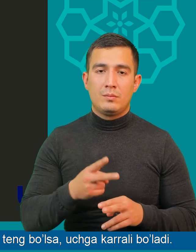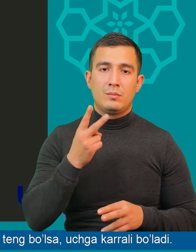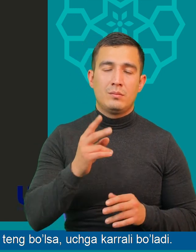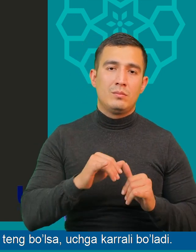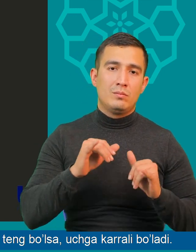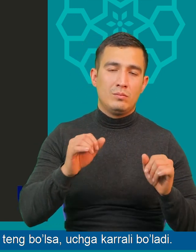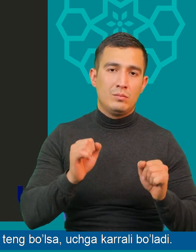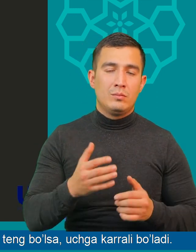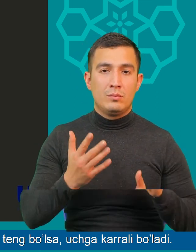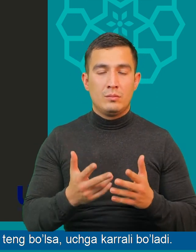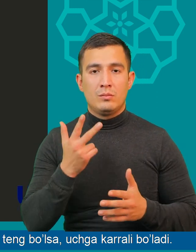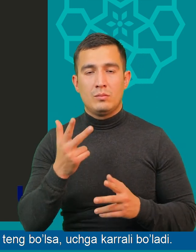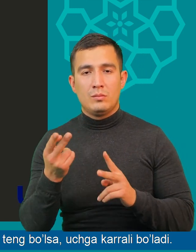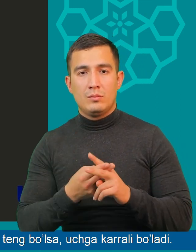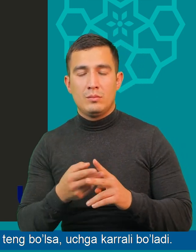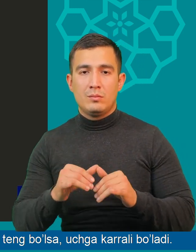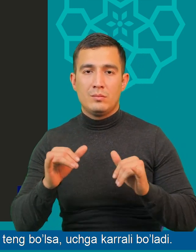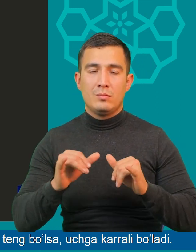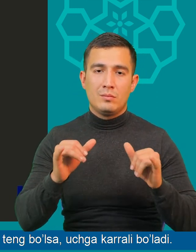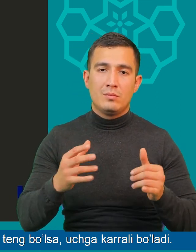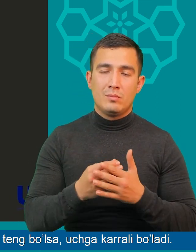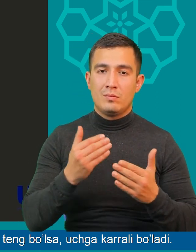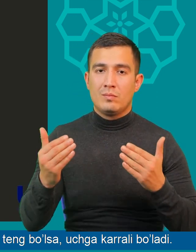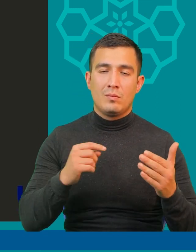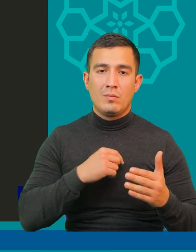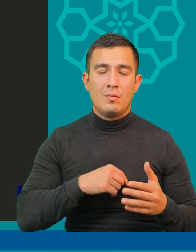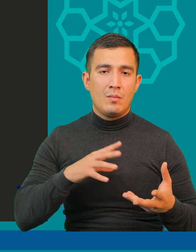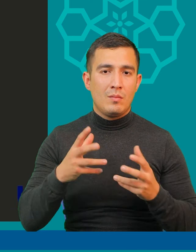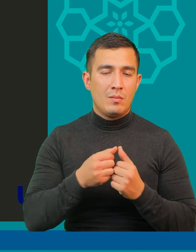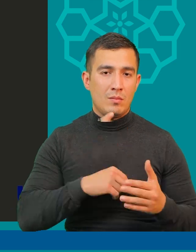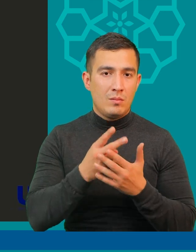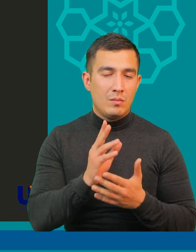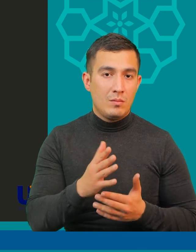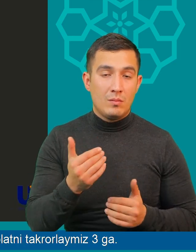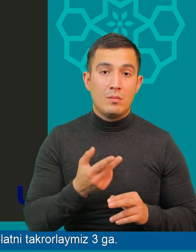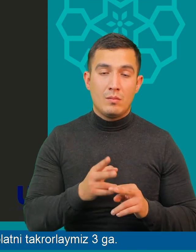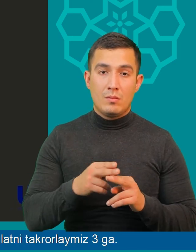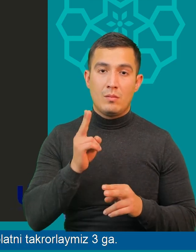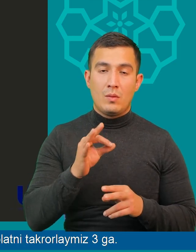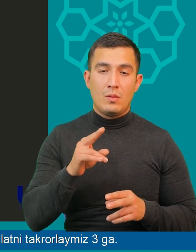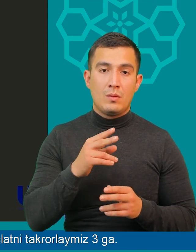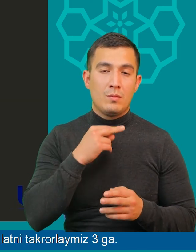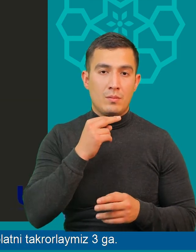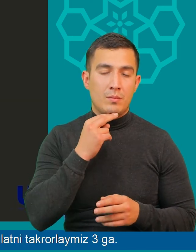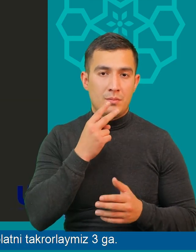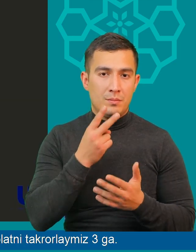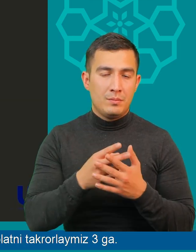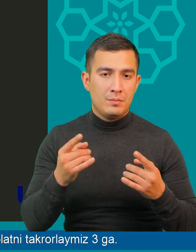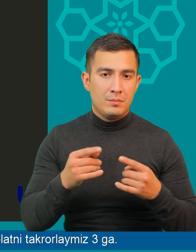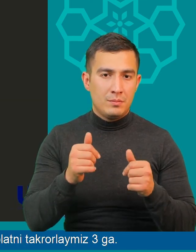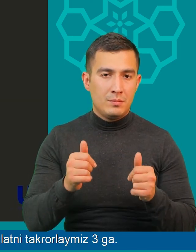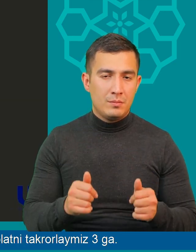3 ga bo'lib qoldiq qismi 0 ga teng bo'lsa 3 ga karrali bo'ladi. Shuni kodi quyidagicha bo'ladi. $son 1